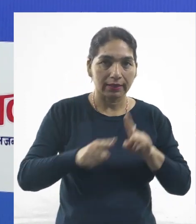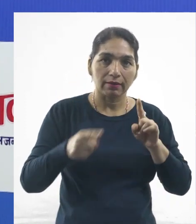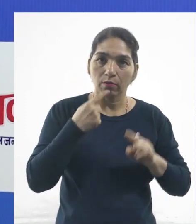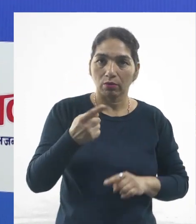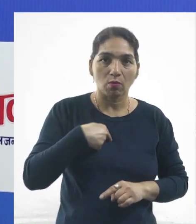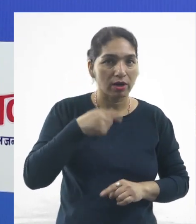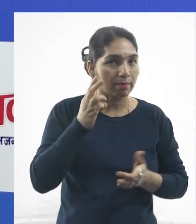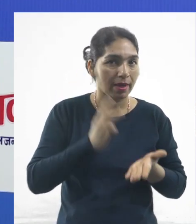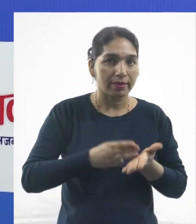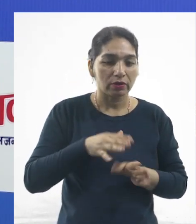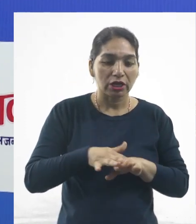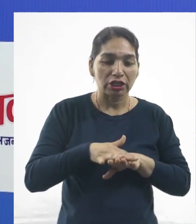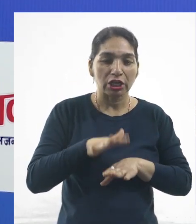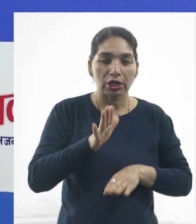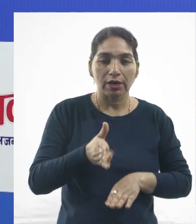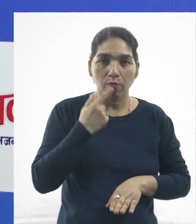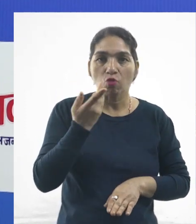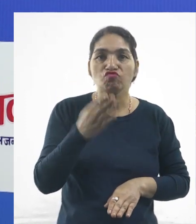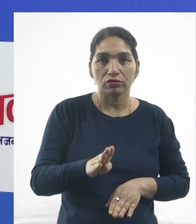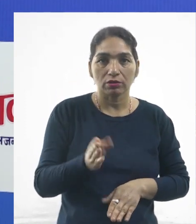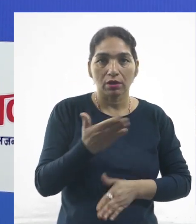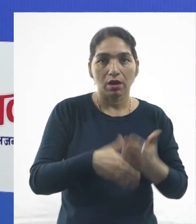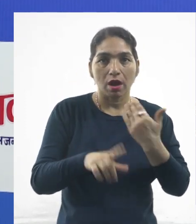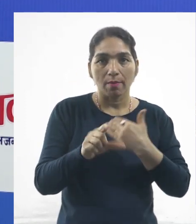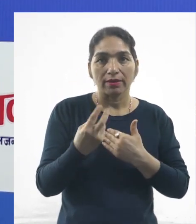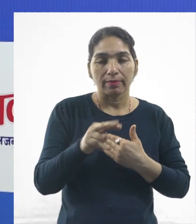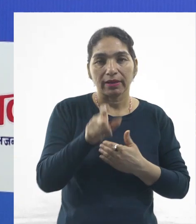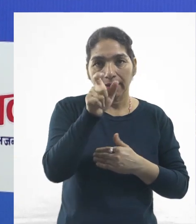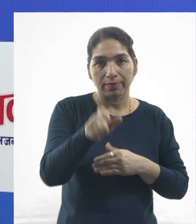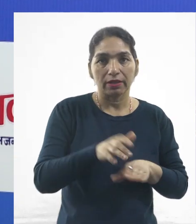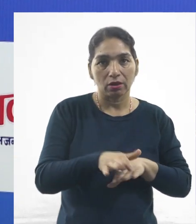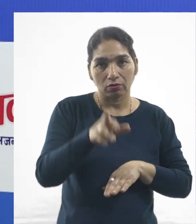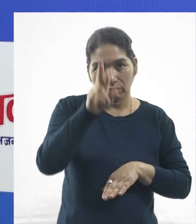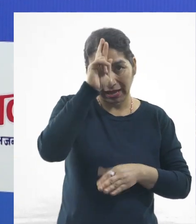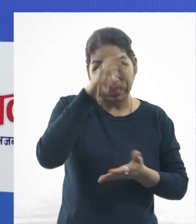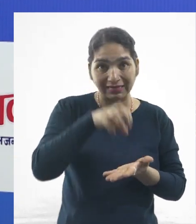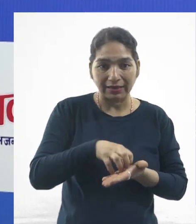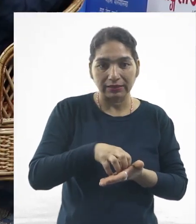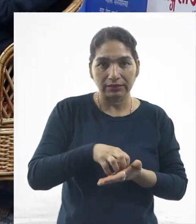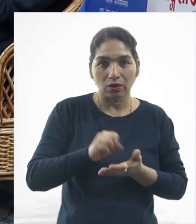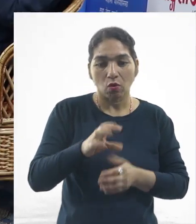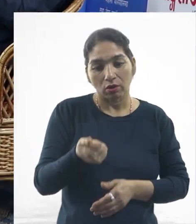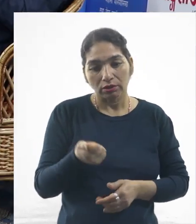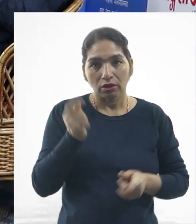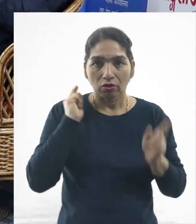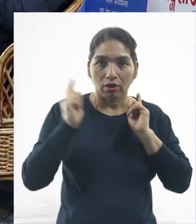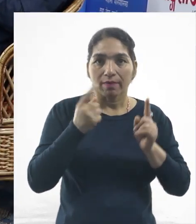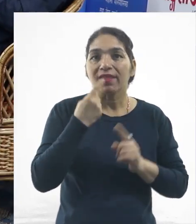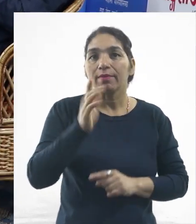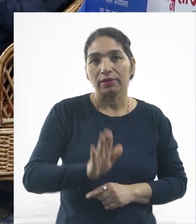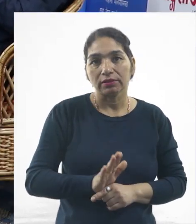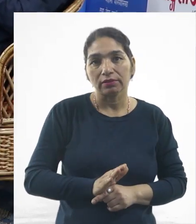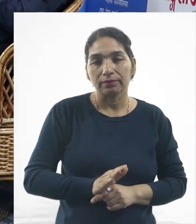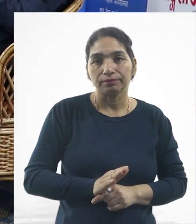मात्रै भने धेरैले भन्नुहुन्छ खास गरेर अपाङ्गता भएको व्यक्तिहरूको राजधानी नै गोकर्णेश्वर नगरपालिका भनिन्छ धेरै ठाउँबाट